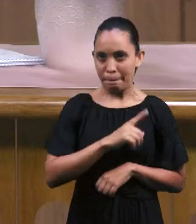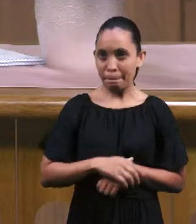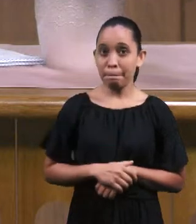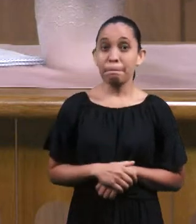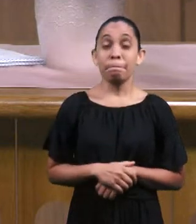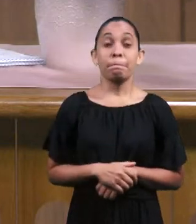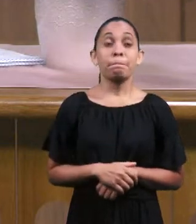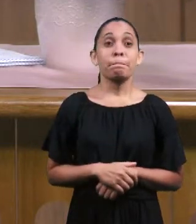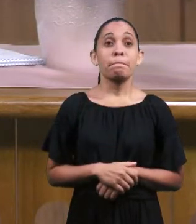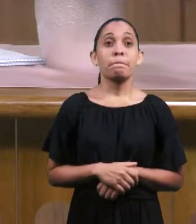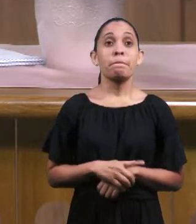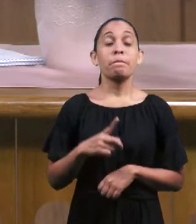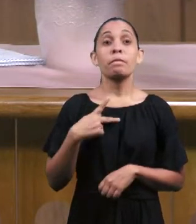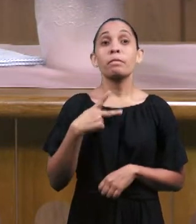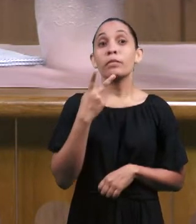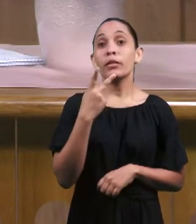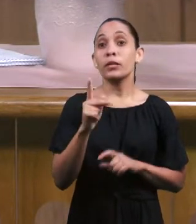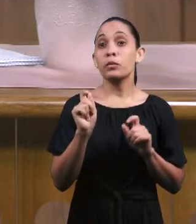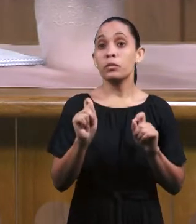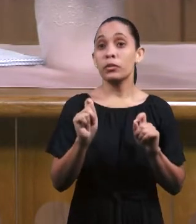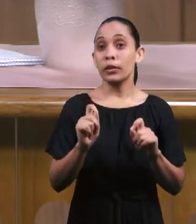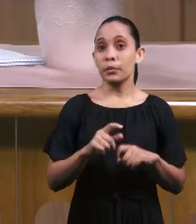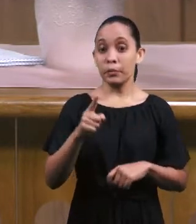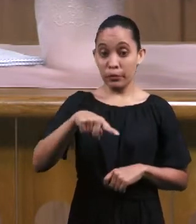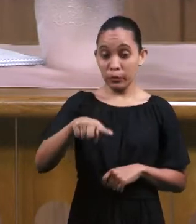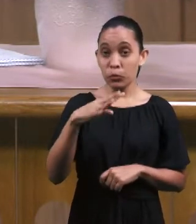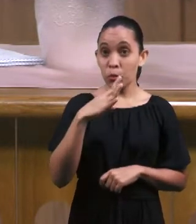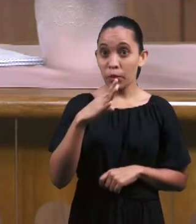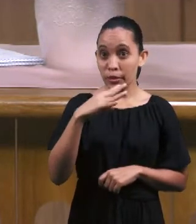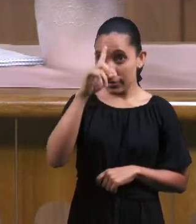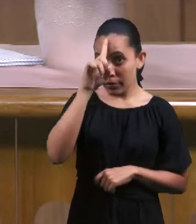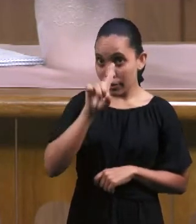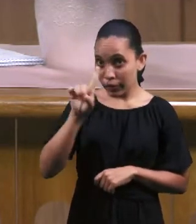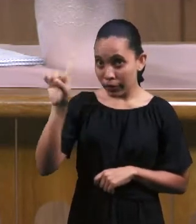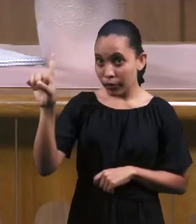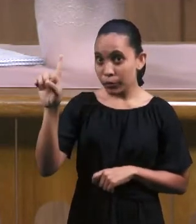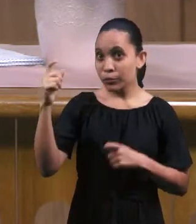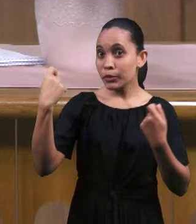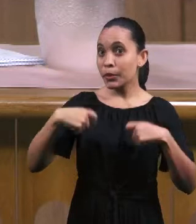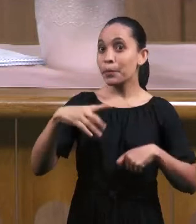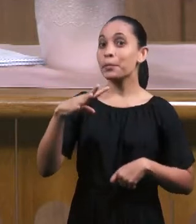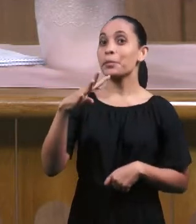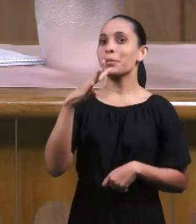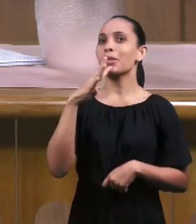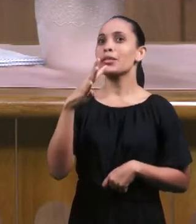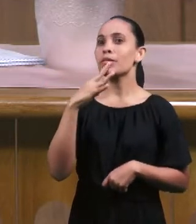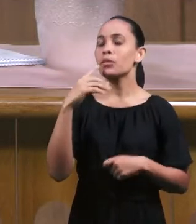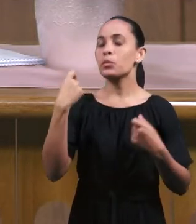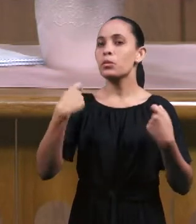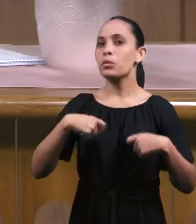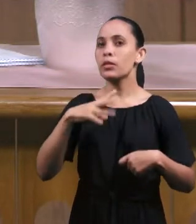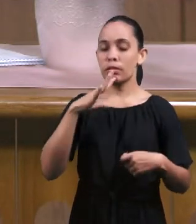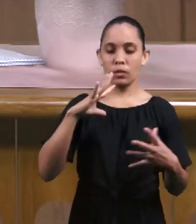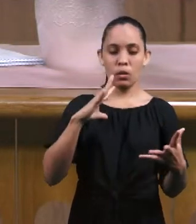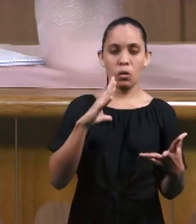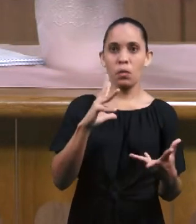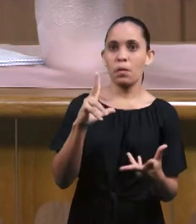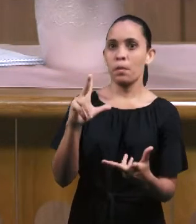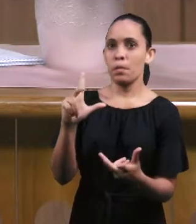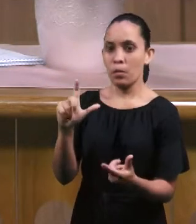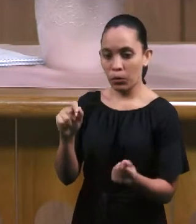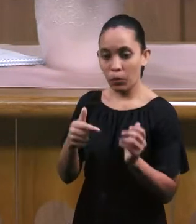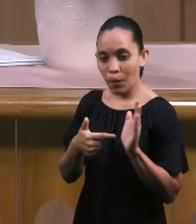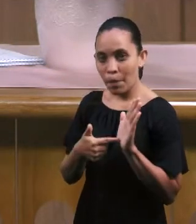vous pouvez connaître Dieu, vous devez connaître le monde. Le monde qu'allait montrer Dieu. Et l'autre vient et dit